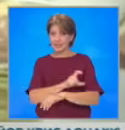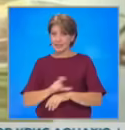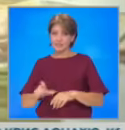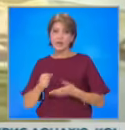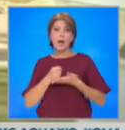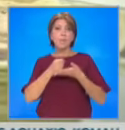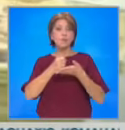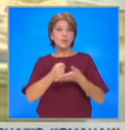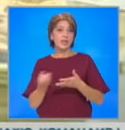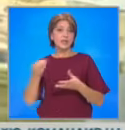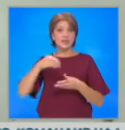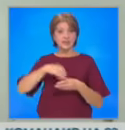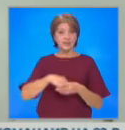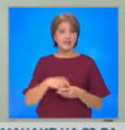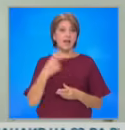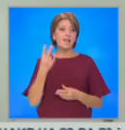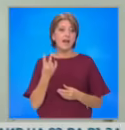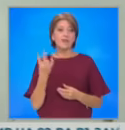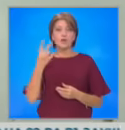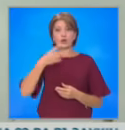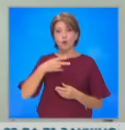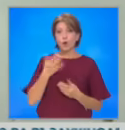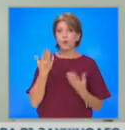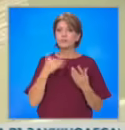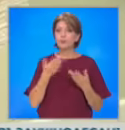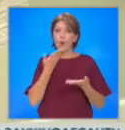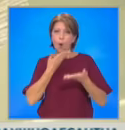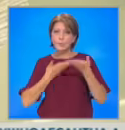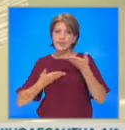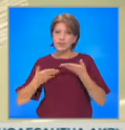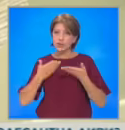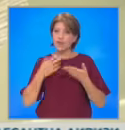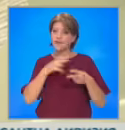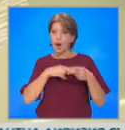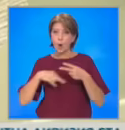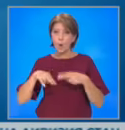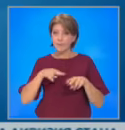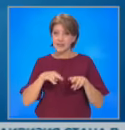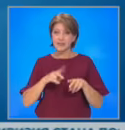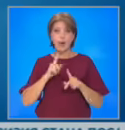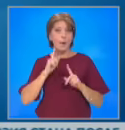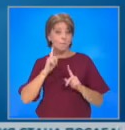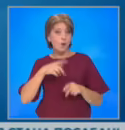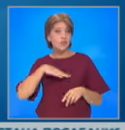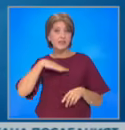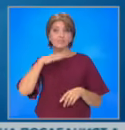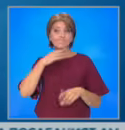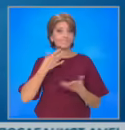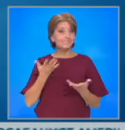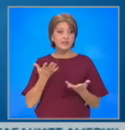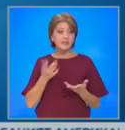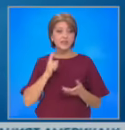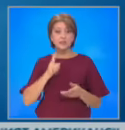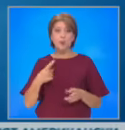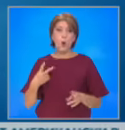влиза на второ обсъждане в комисиите, а след това и в пленарната зала. Смята, че може да се стигне и до спиране на часовника, но